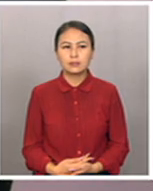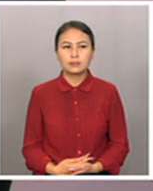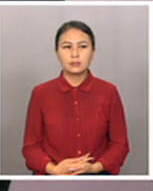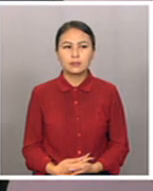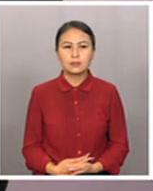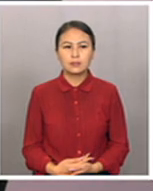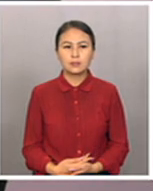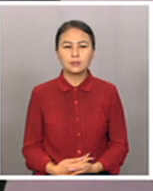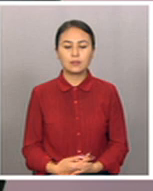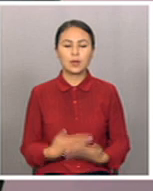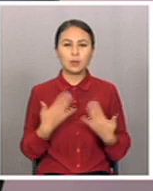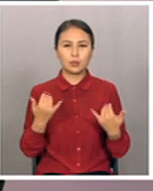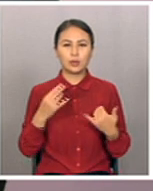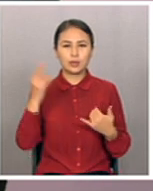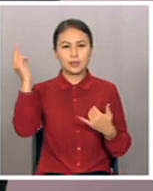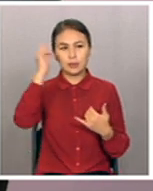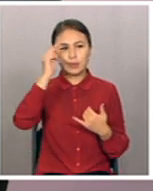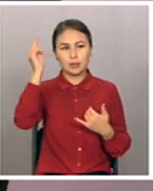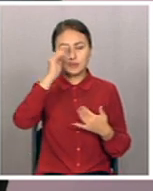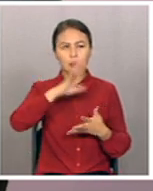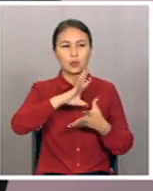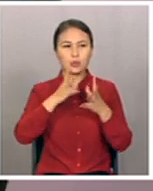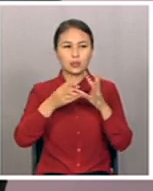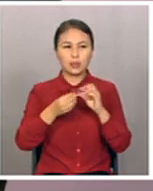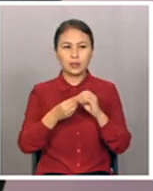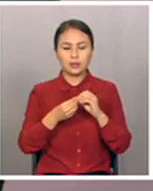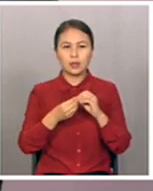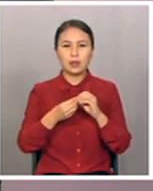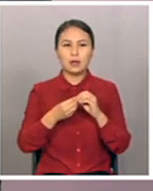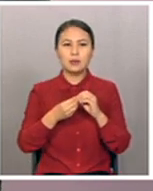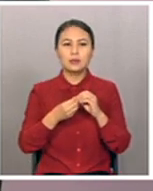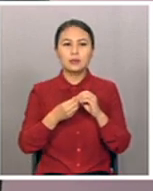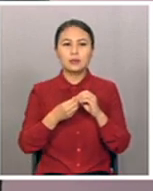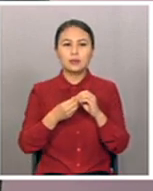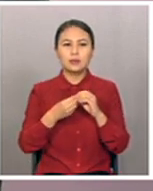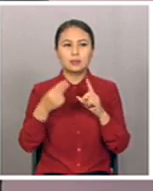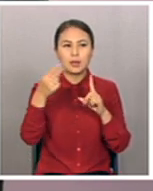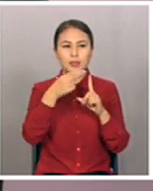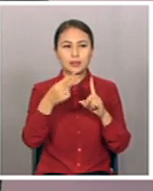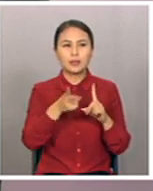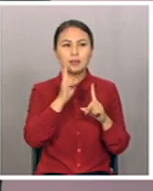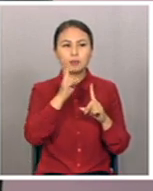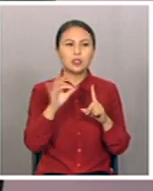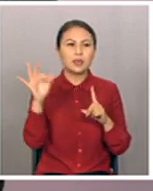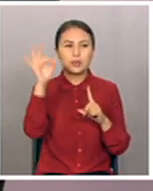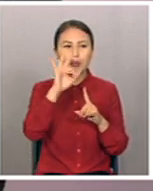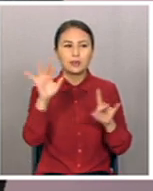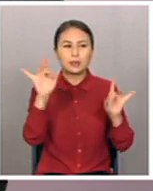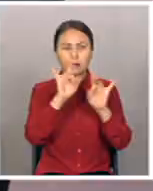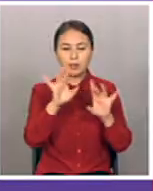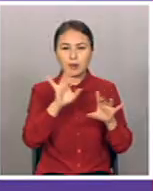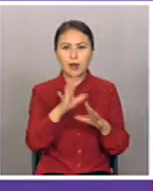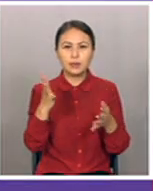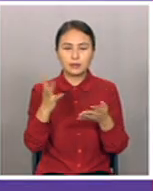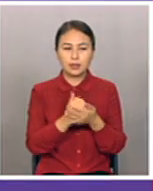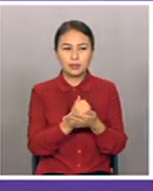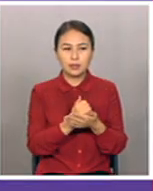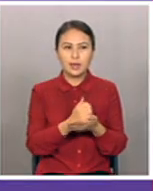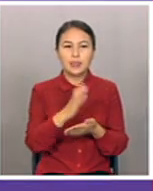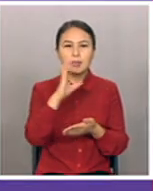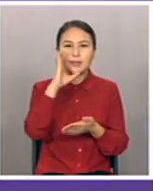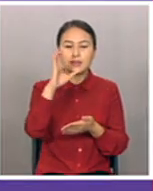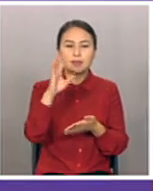болса, бүгінгі сабағымызды қорытындылаймыз. Мәтінде кім жайында айтылғанын